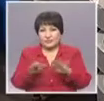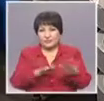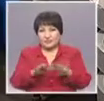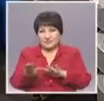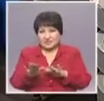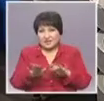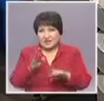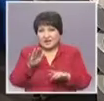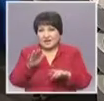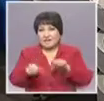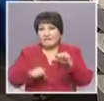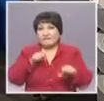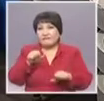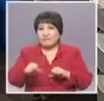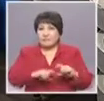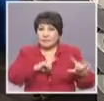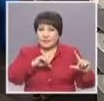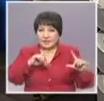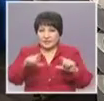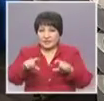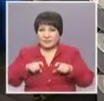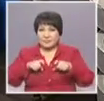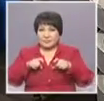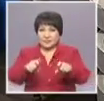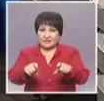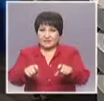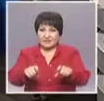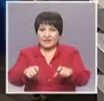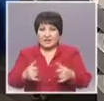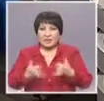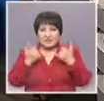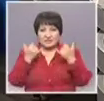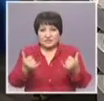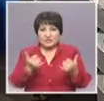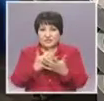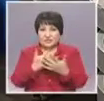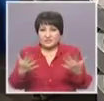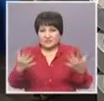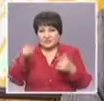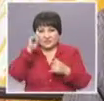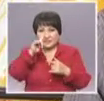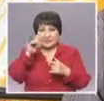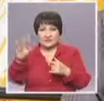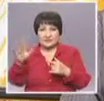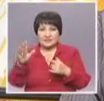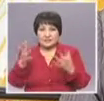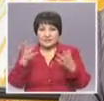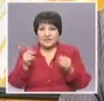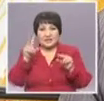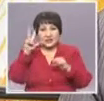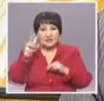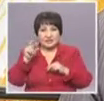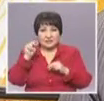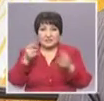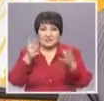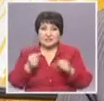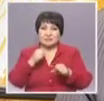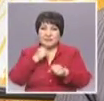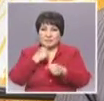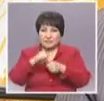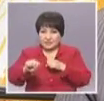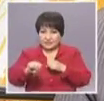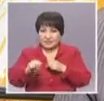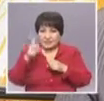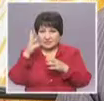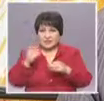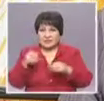заезды, да? Велопробеги, посвященные различным знаменательным датам. Это и День Победы, и День